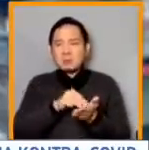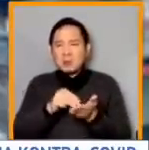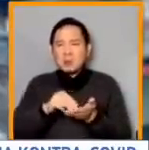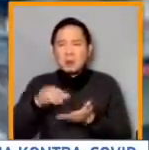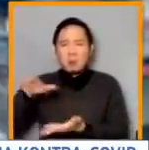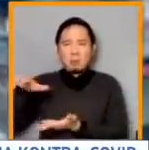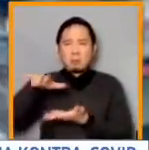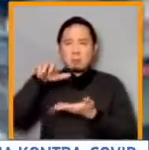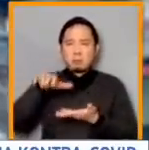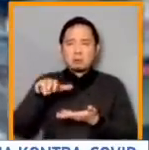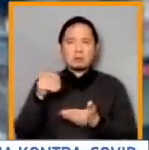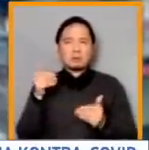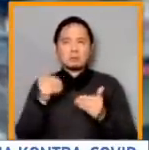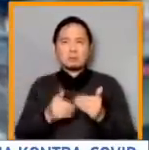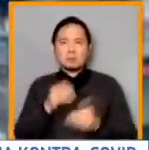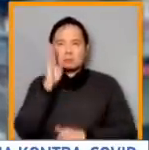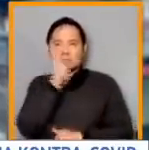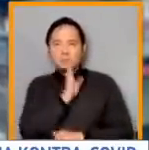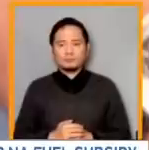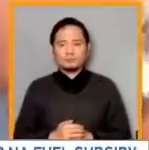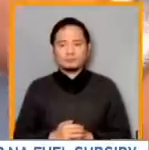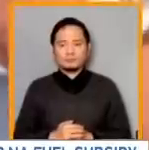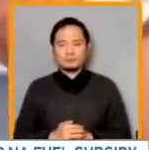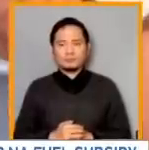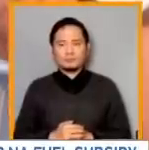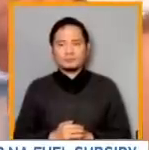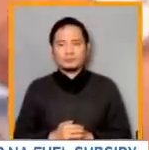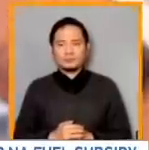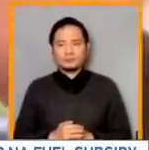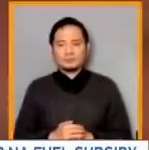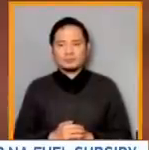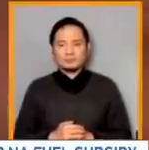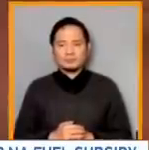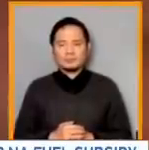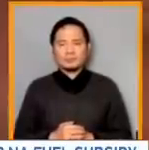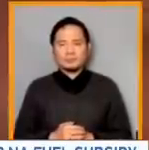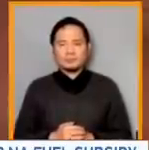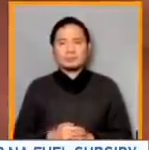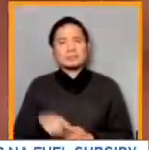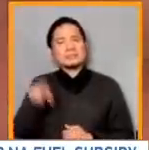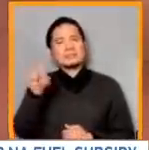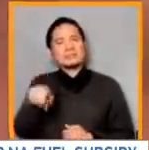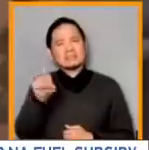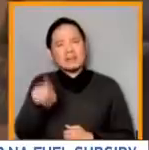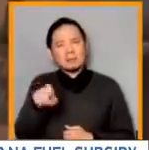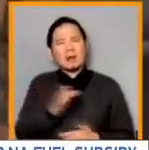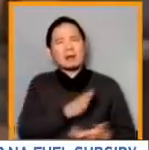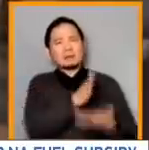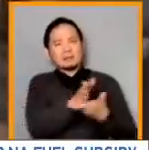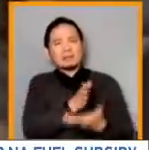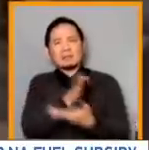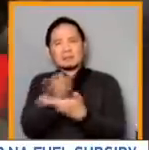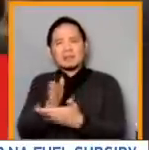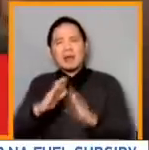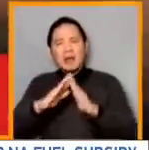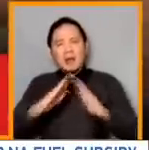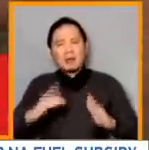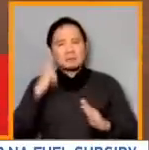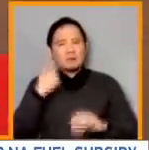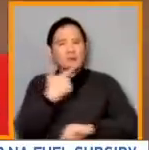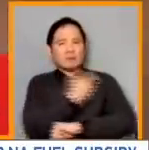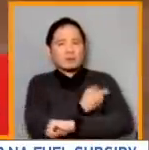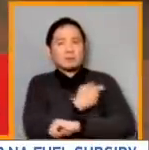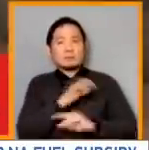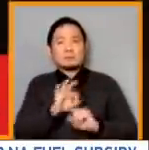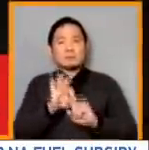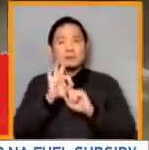na mag-expire. Darito ang unang balita. Dapat magbahay-bahay para magbakuna kontra COVID-19, lalo na sa mga malalayong lugar